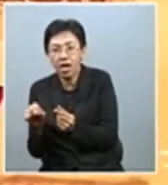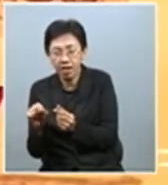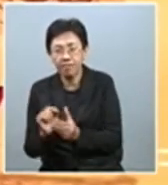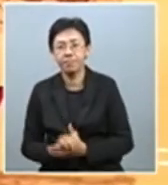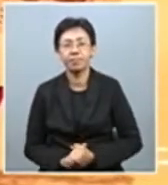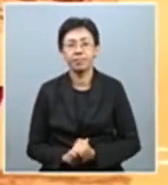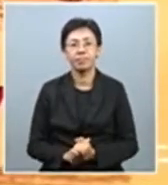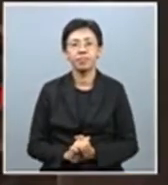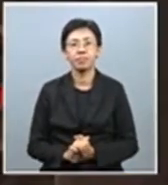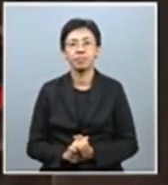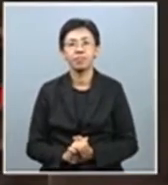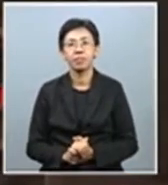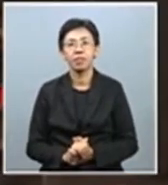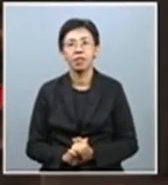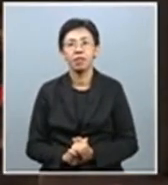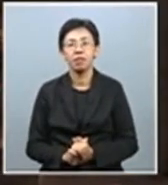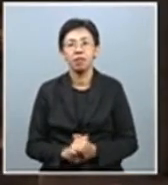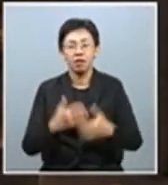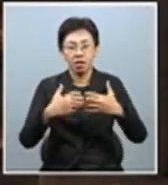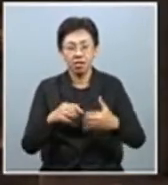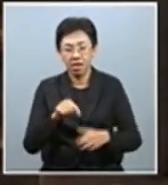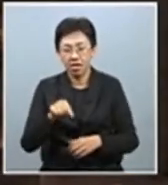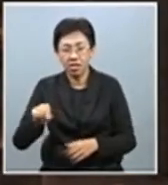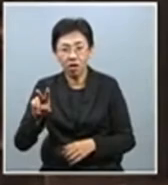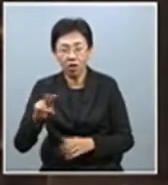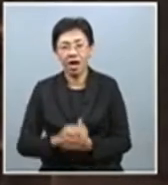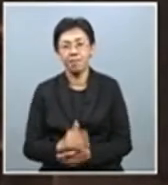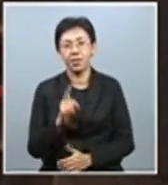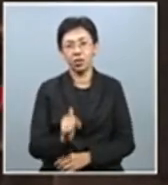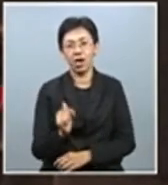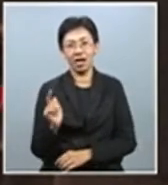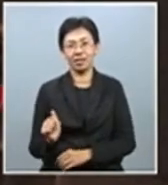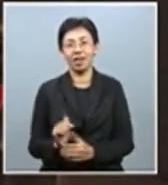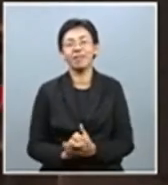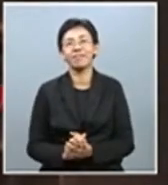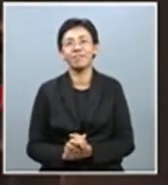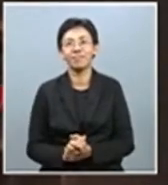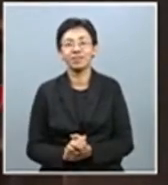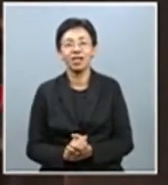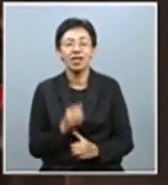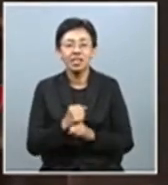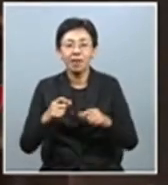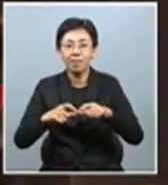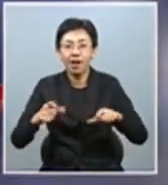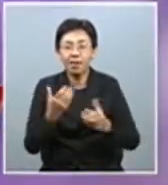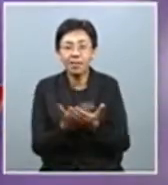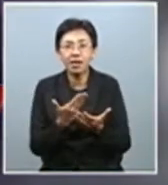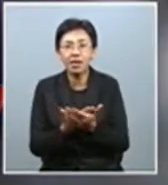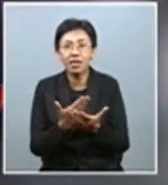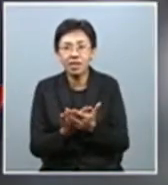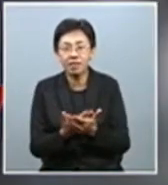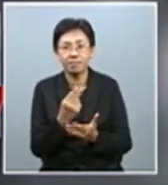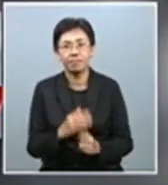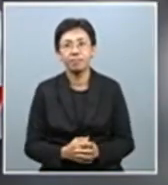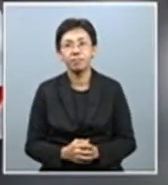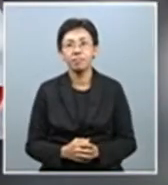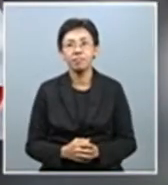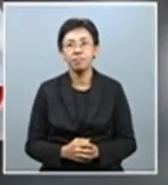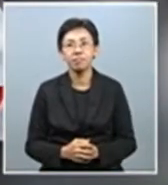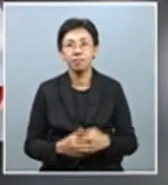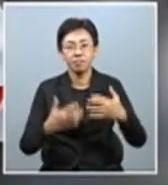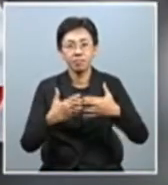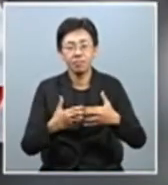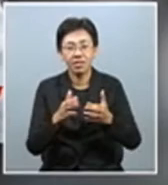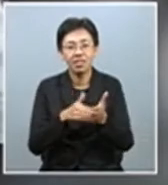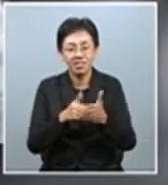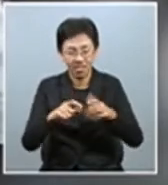อนนี้อีก2เครื่องจะเป็นตัวแม่พิมพ์นะคะก่อนที่จะมาผลิตเป็นธนบัตรก็ทางด้านก็จะเป็นแม่พิมพ์สีพื้น